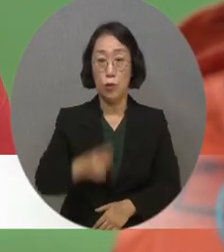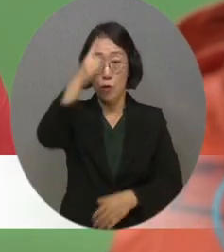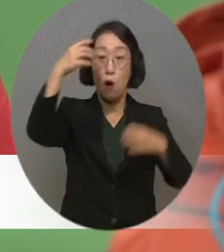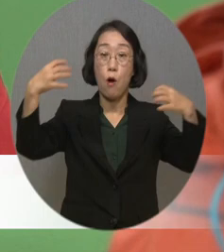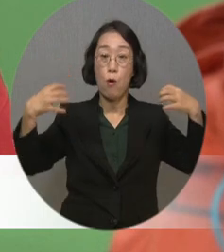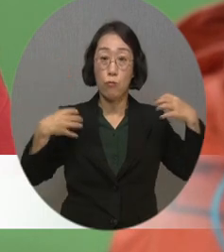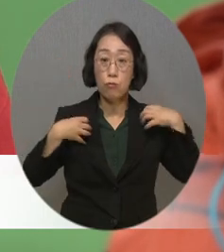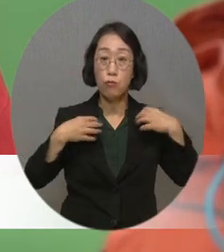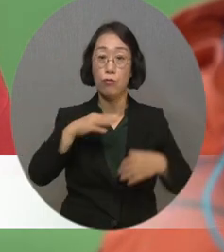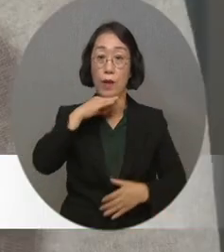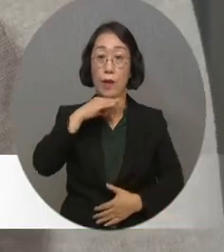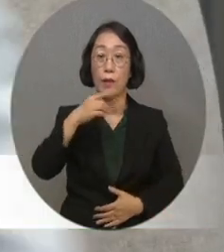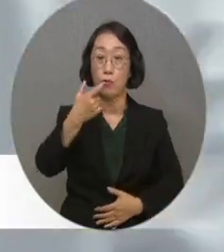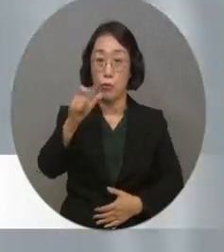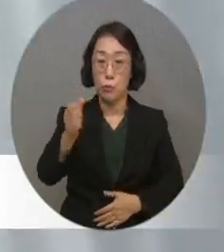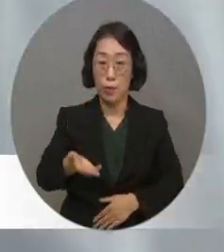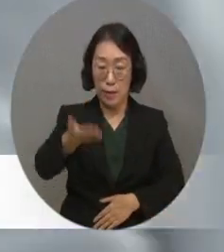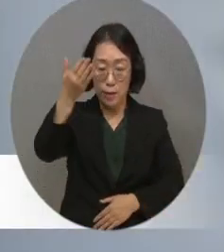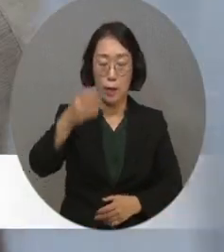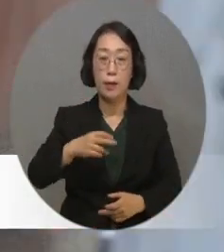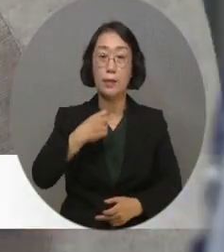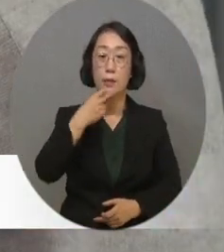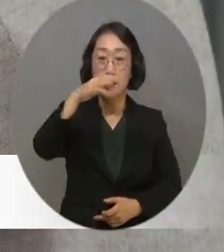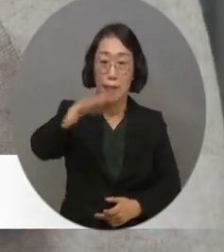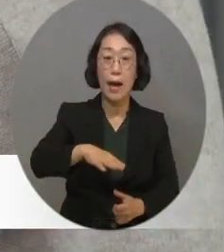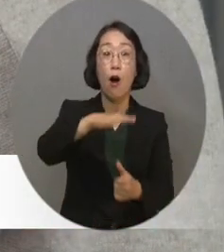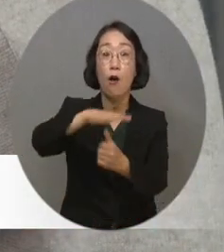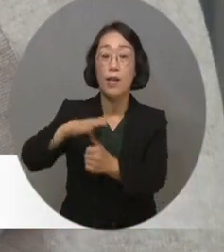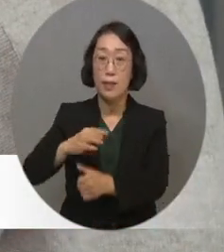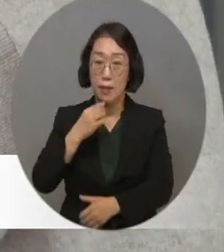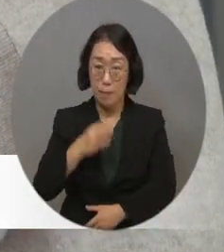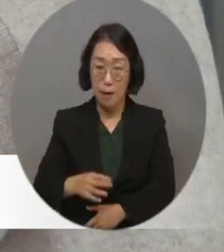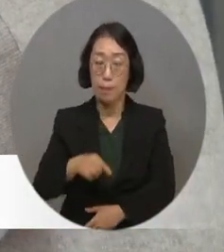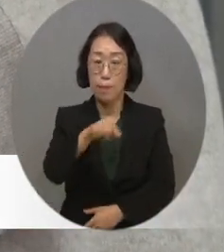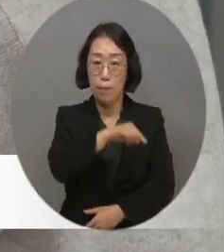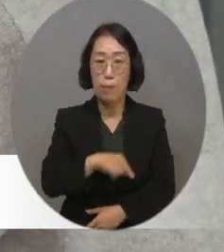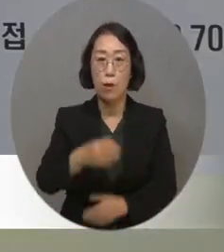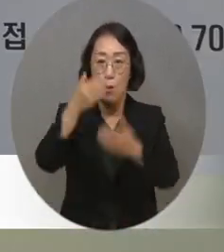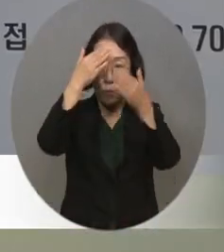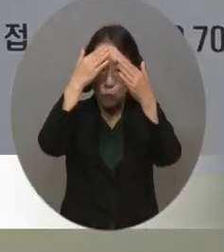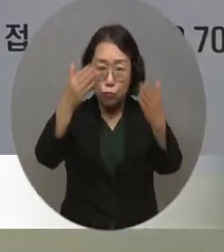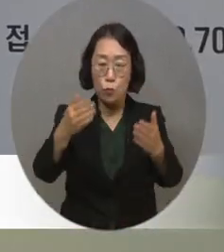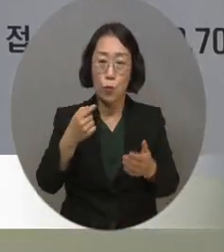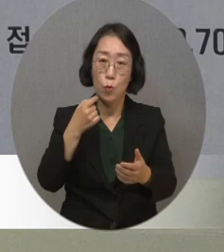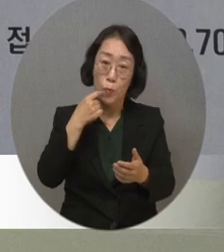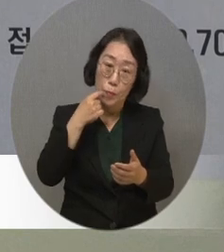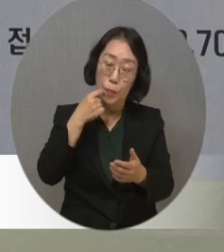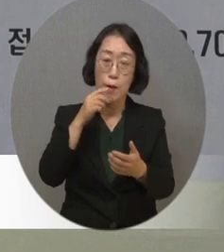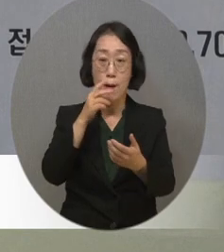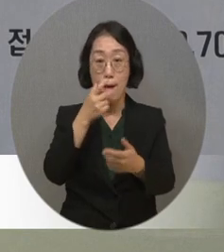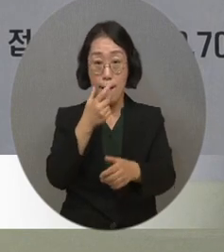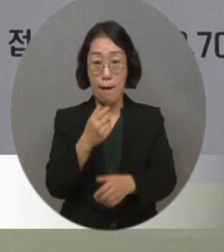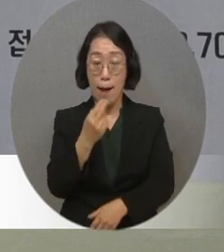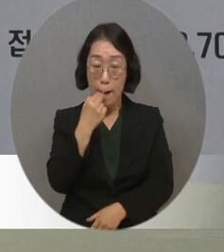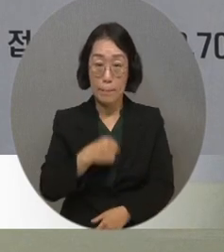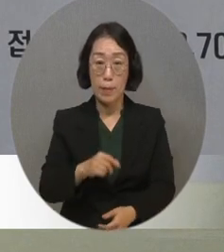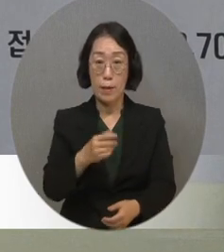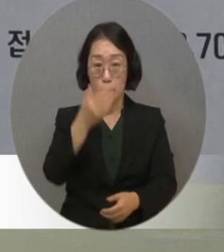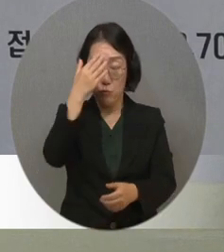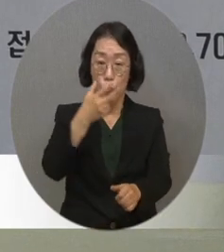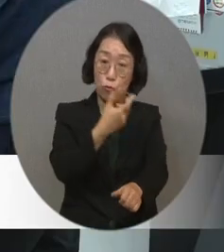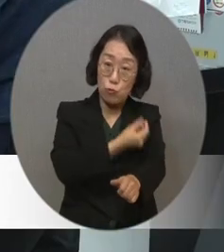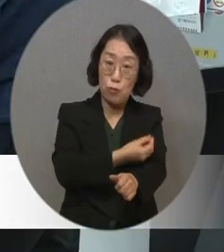65세 이상 어르신과 12세 이하 어린이 등 질병 취약자를 대상으로 독감 예방 접종을 무료로 시행하고